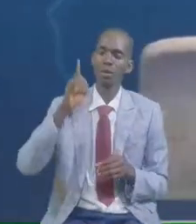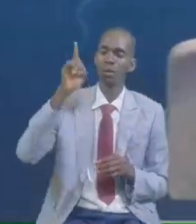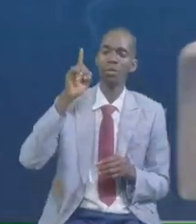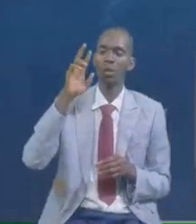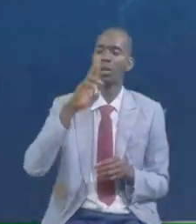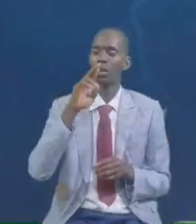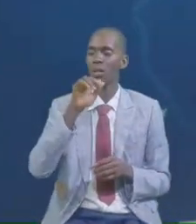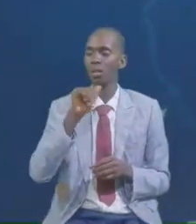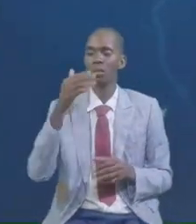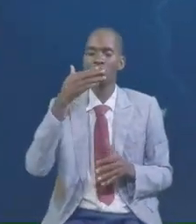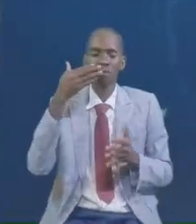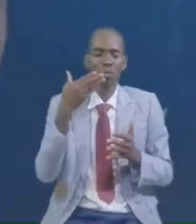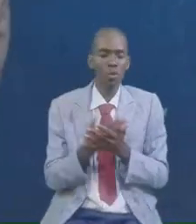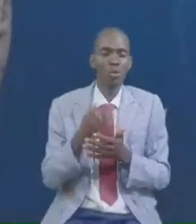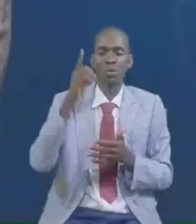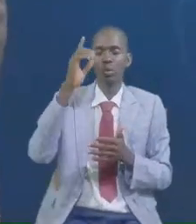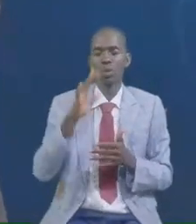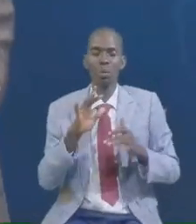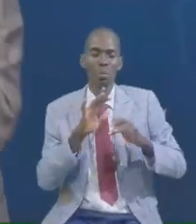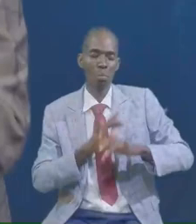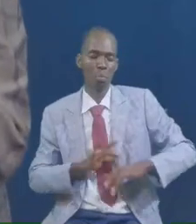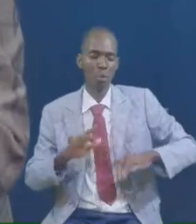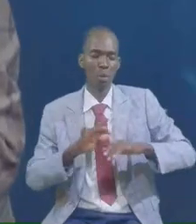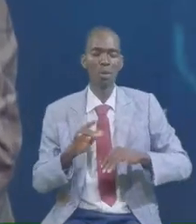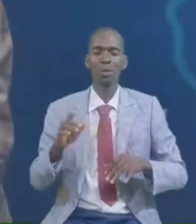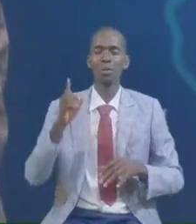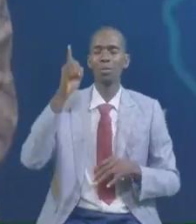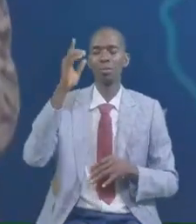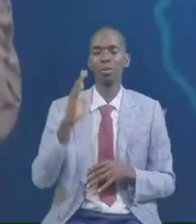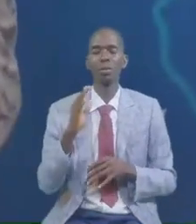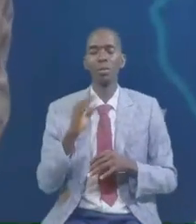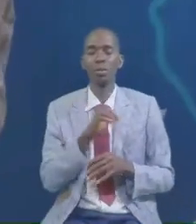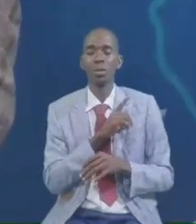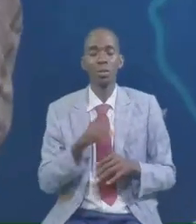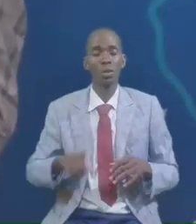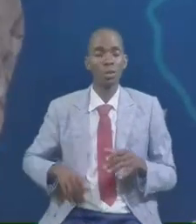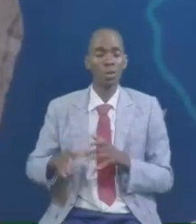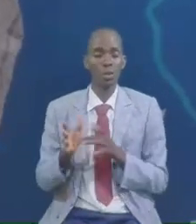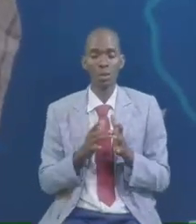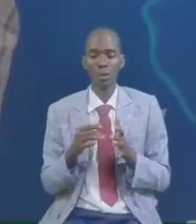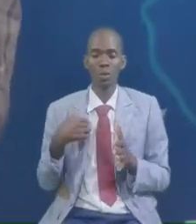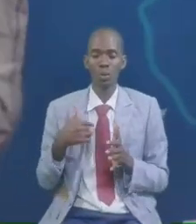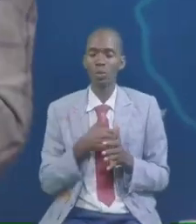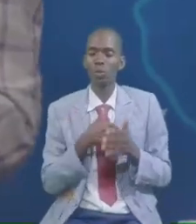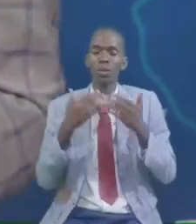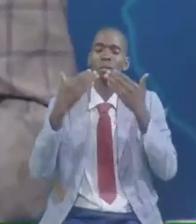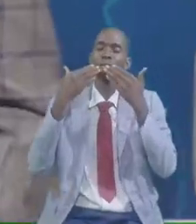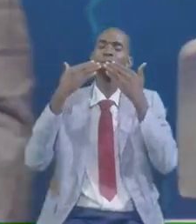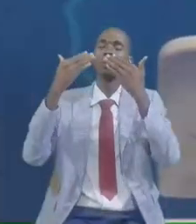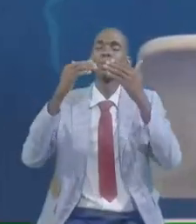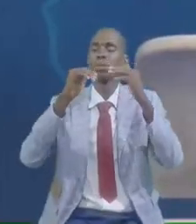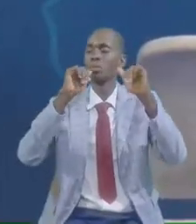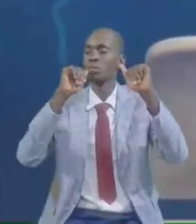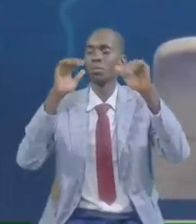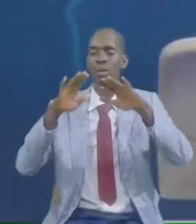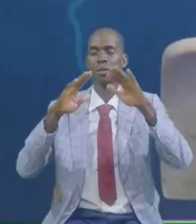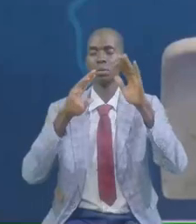bon Dieu, un Dieu miséricordieux, un Dieu puissant. Seigneur Jésus, nous te remercions, nous bénissons ton